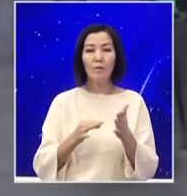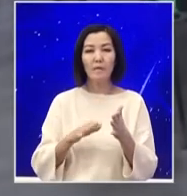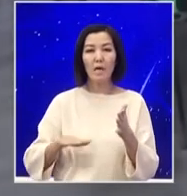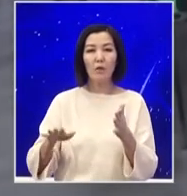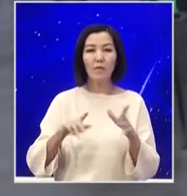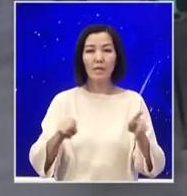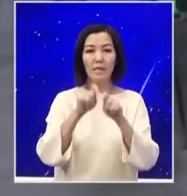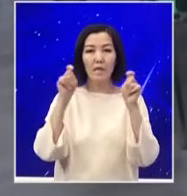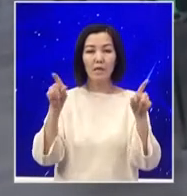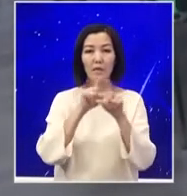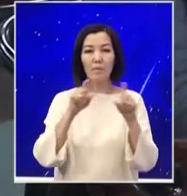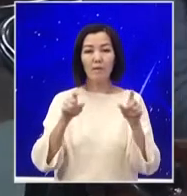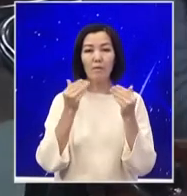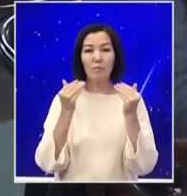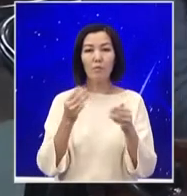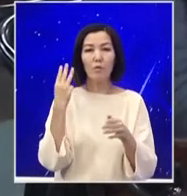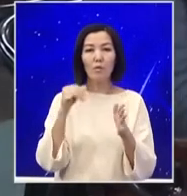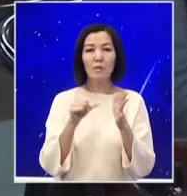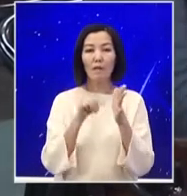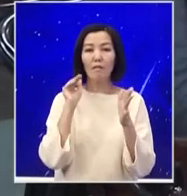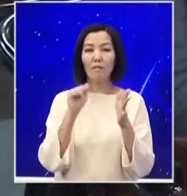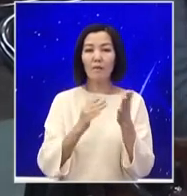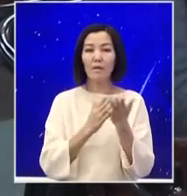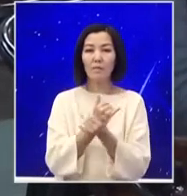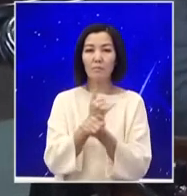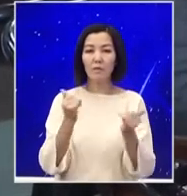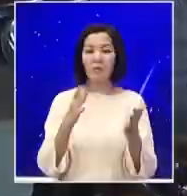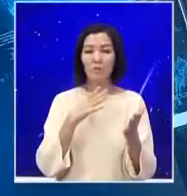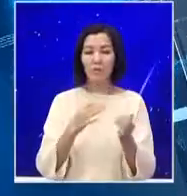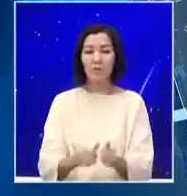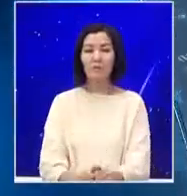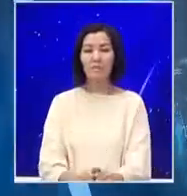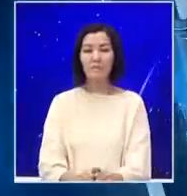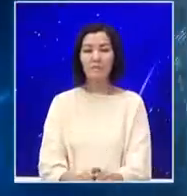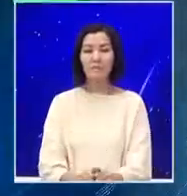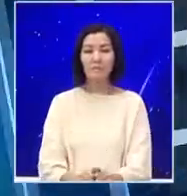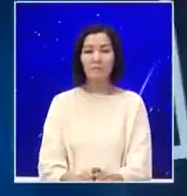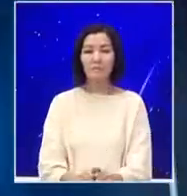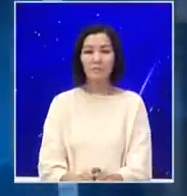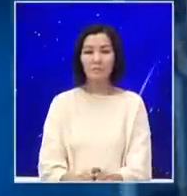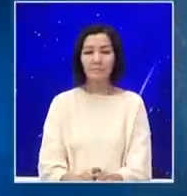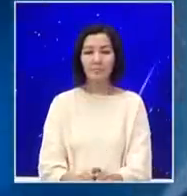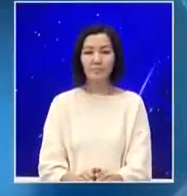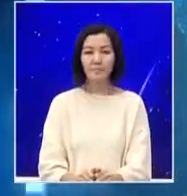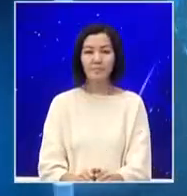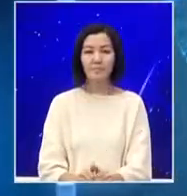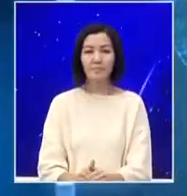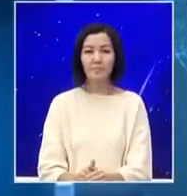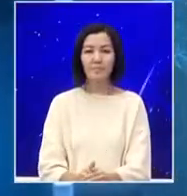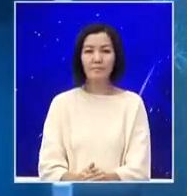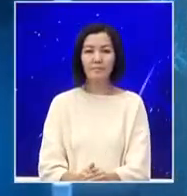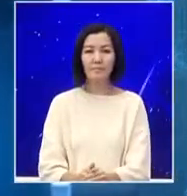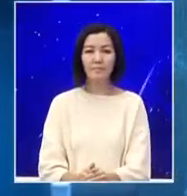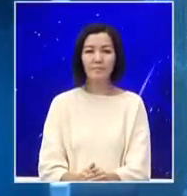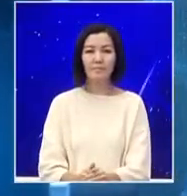іске қосылған мекемеде бүгінде 36 мыңнан аса қызмет көрсетіліпті. Мадина Берқызы, Мәди Байбосынов, Жетсу телеарнасы,